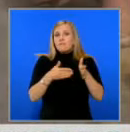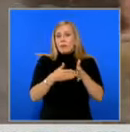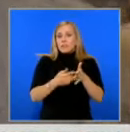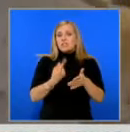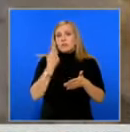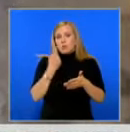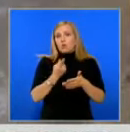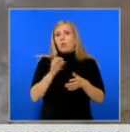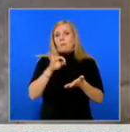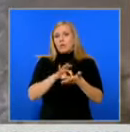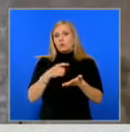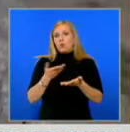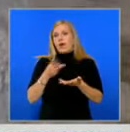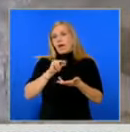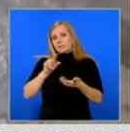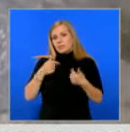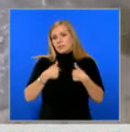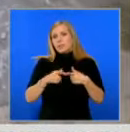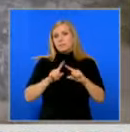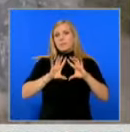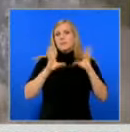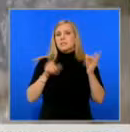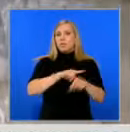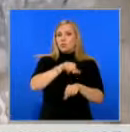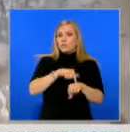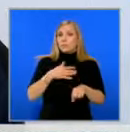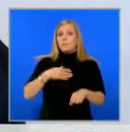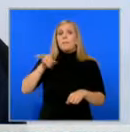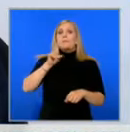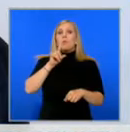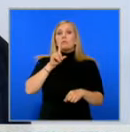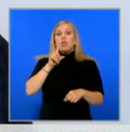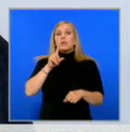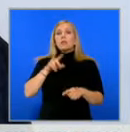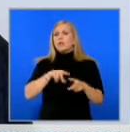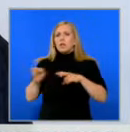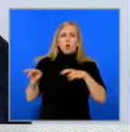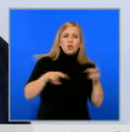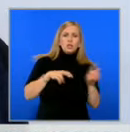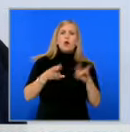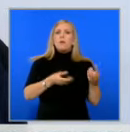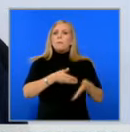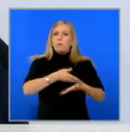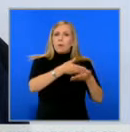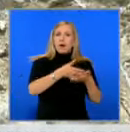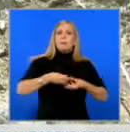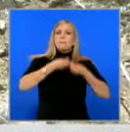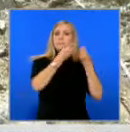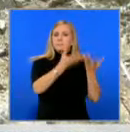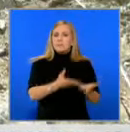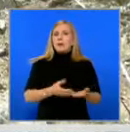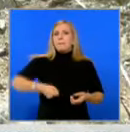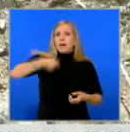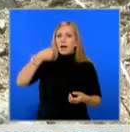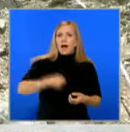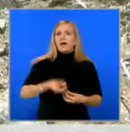начислена за нас практически през цялото време имахме момчета които сновяха нагоре-надолу изнасяха багажи лекарства храни